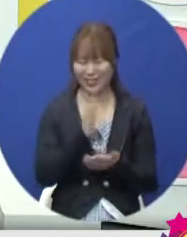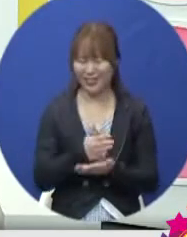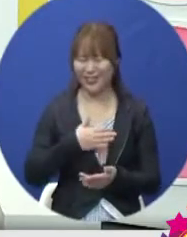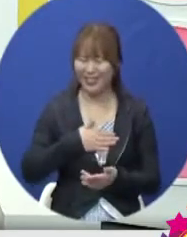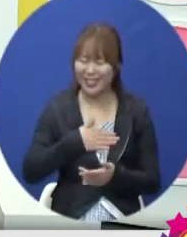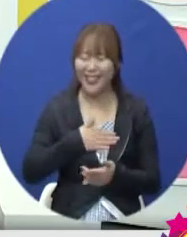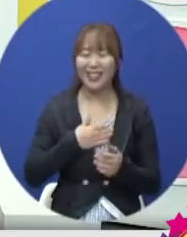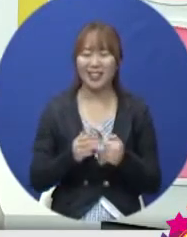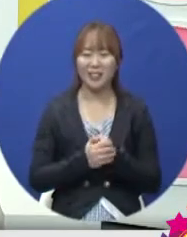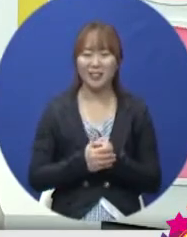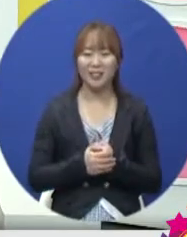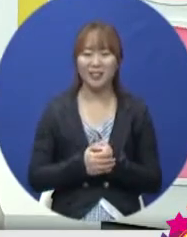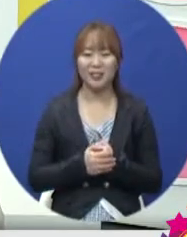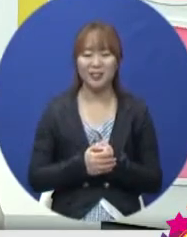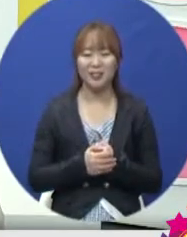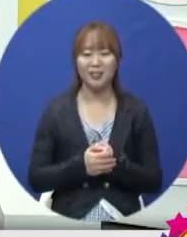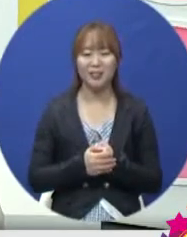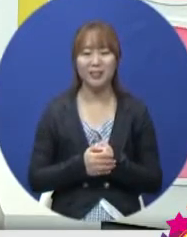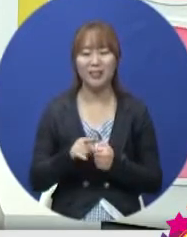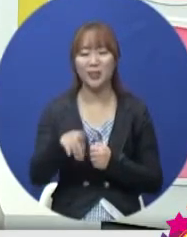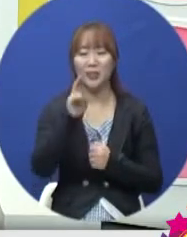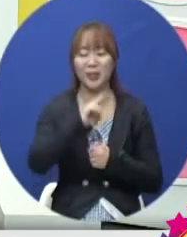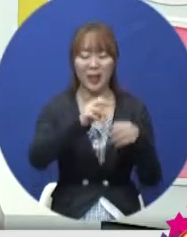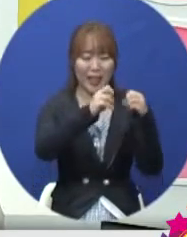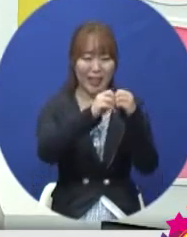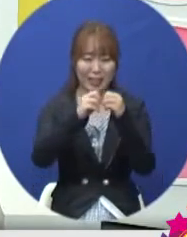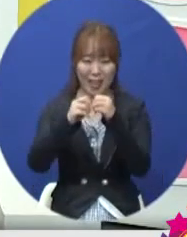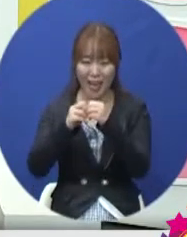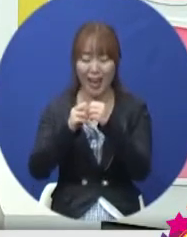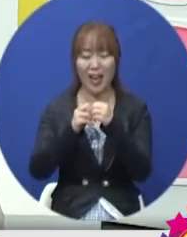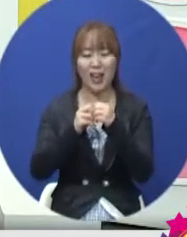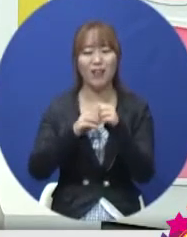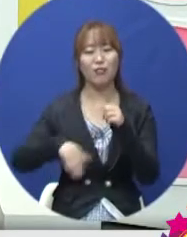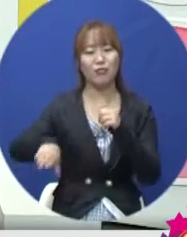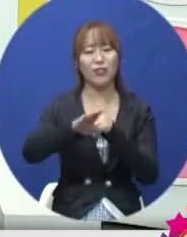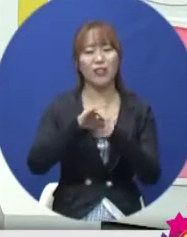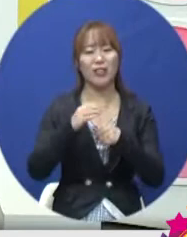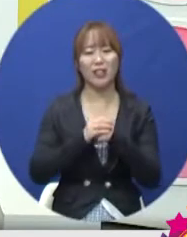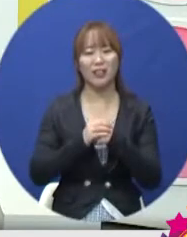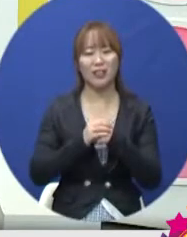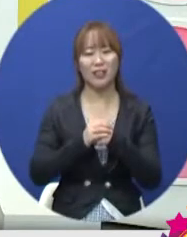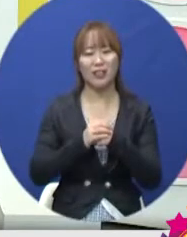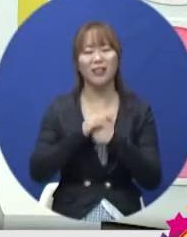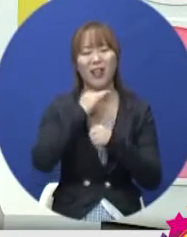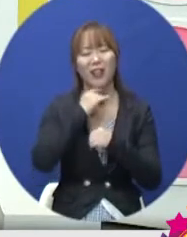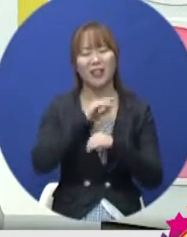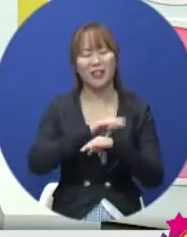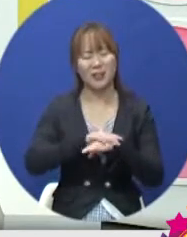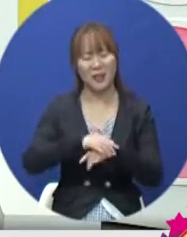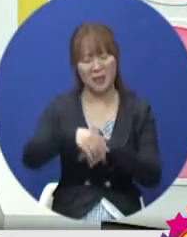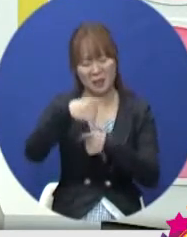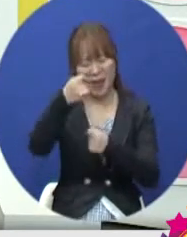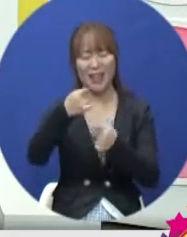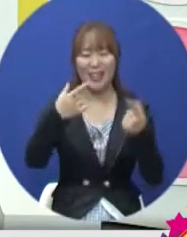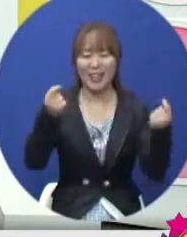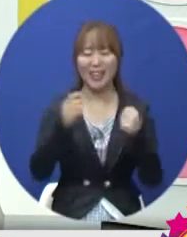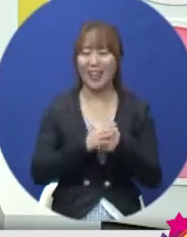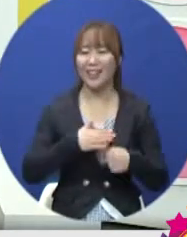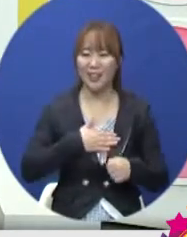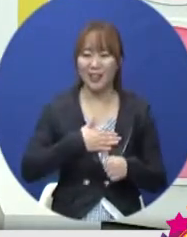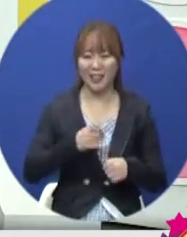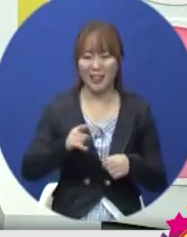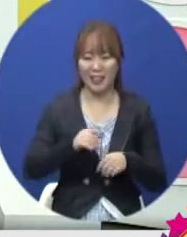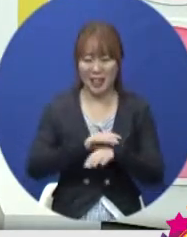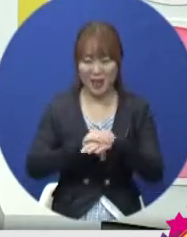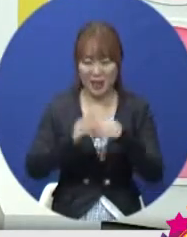마세요. 네. 아니 그런데 그 노래 가사가 예. 우리들 연영하고 딱 맞더라고요. 딱 맞아요. 맞습니다. 예. 알겠습니다. 그럼 딱